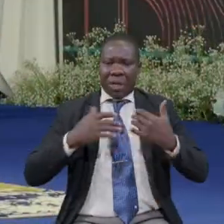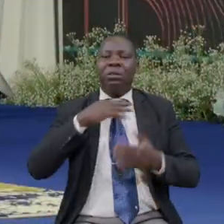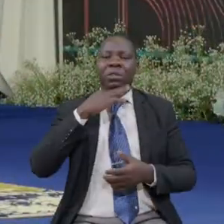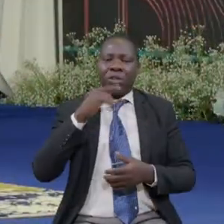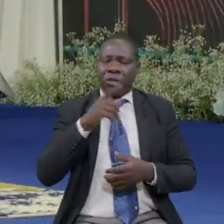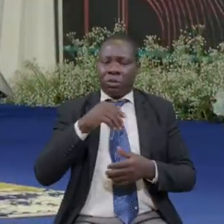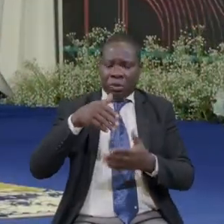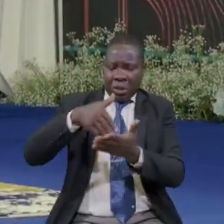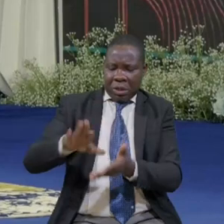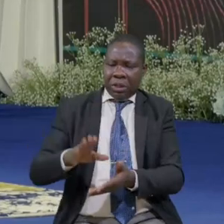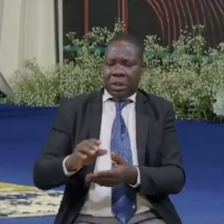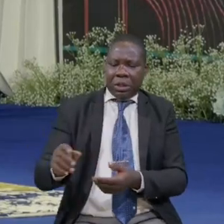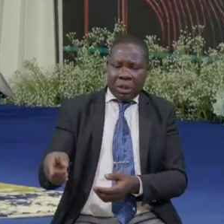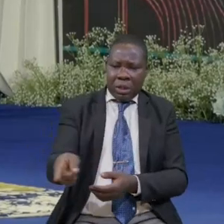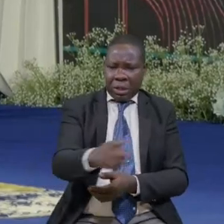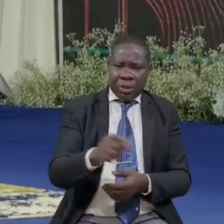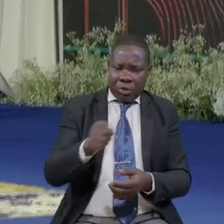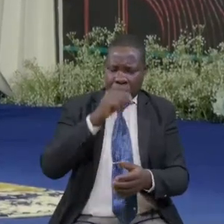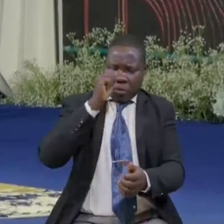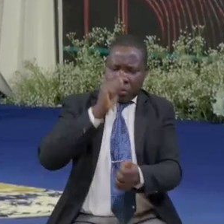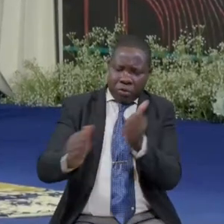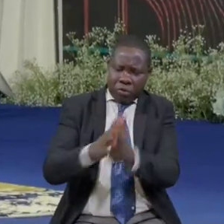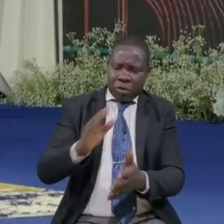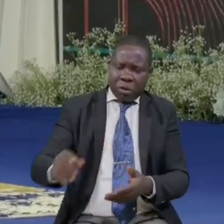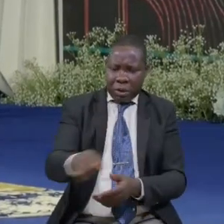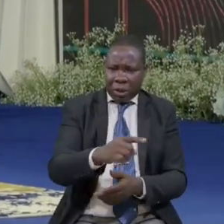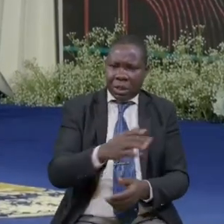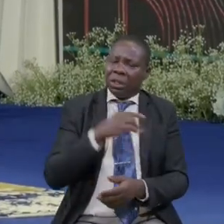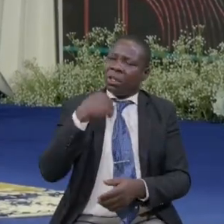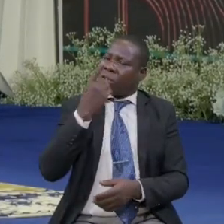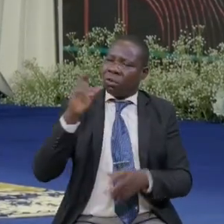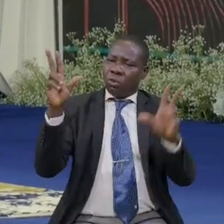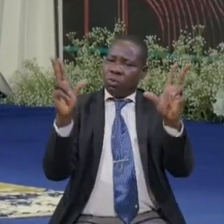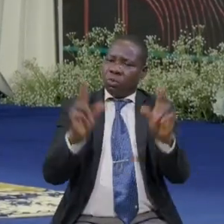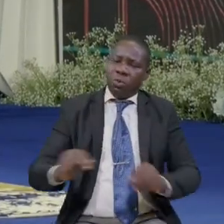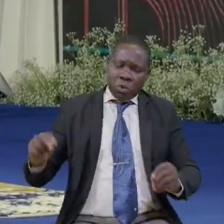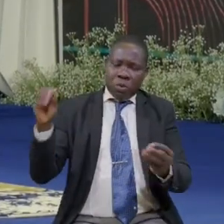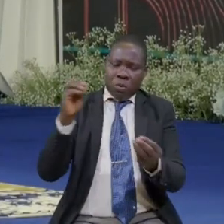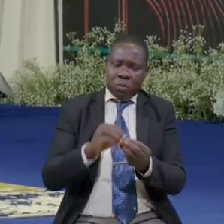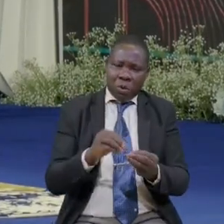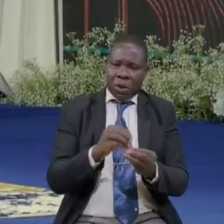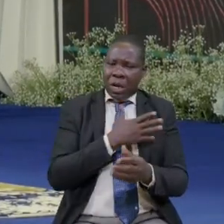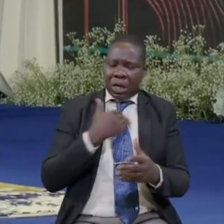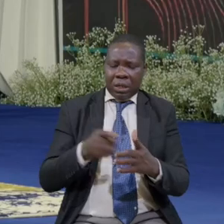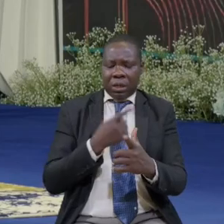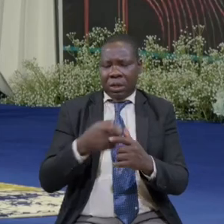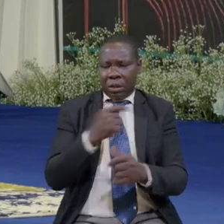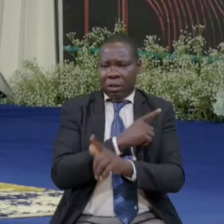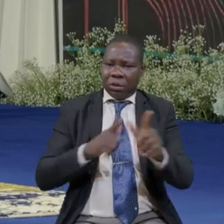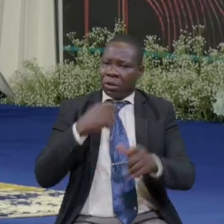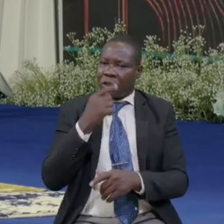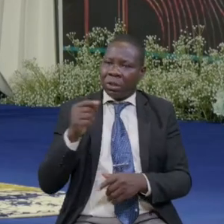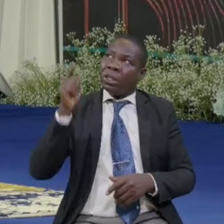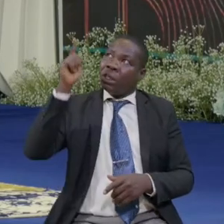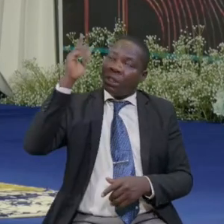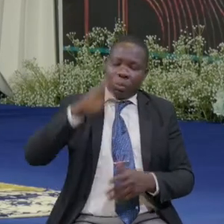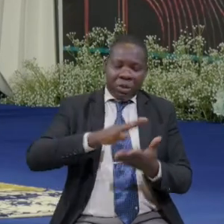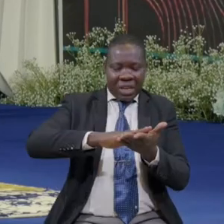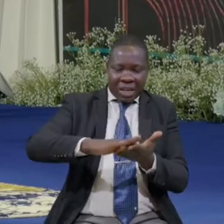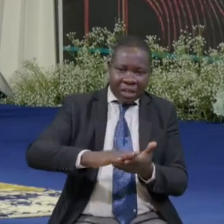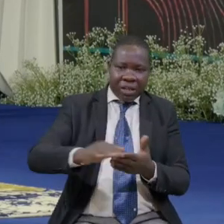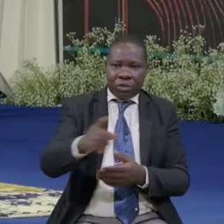les jeter, les rejeter, disant « plus jamais dans ma vie ». Et le Seigneur dit qu'il vous purifiera,